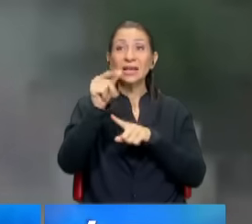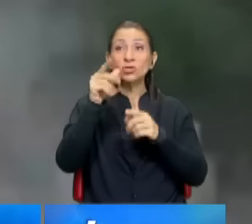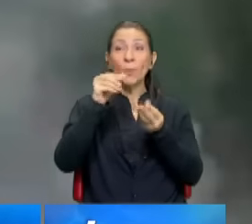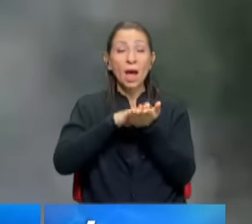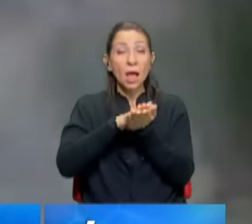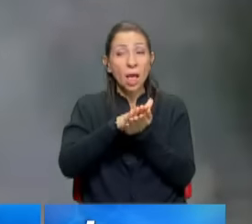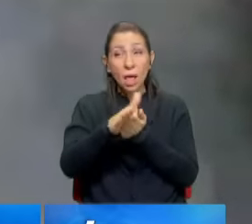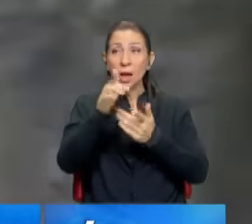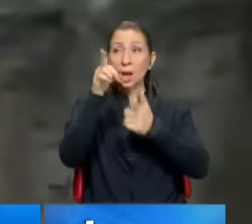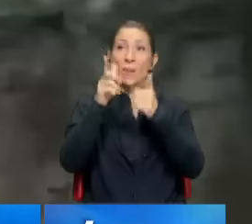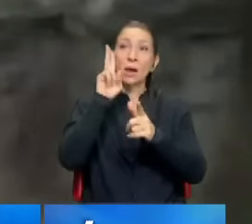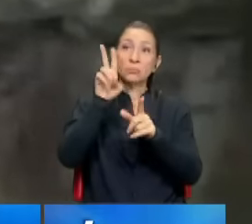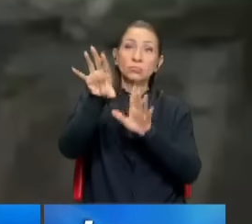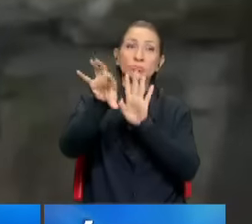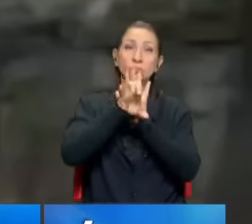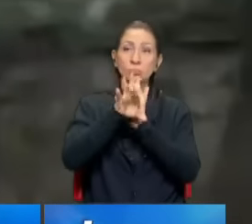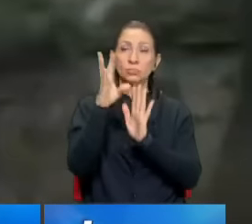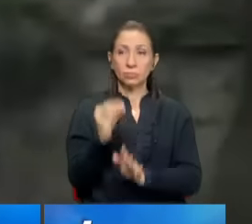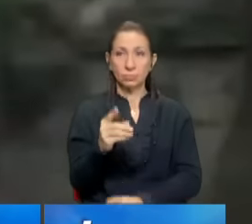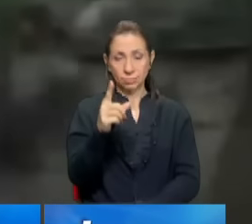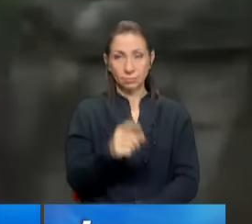anı kameralara yansıdı.